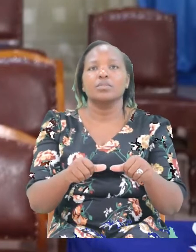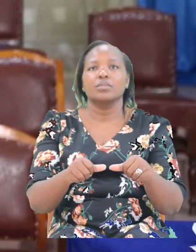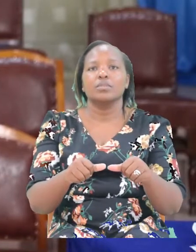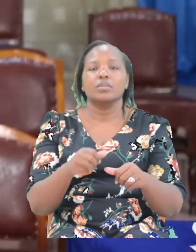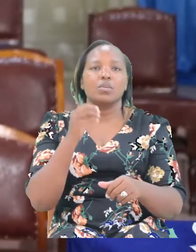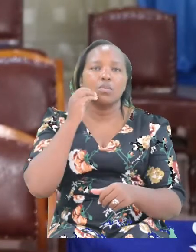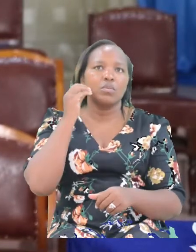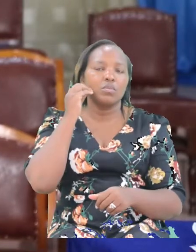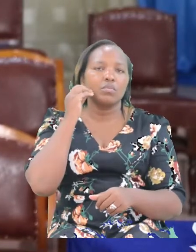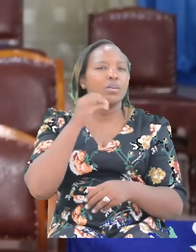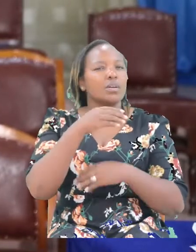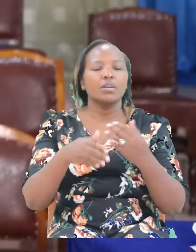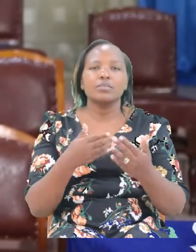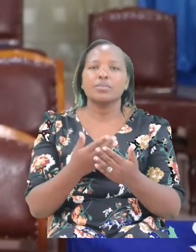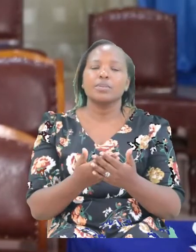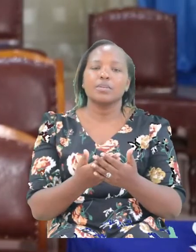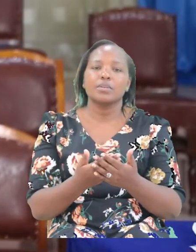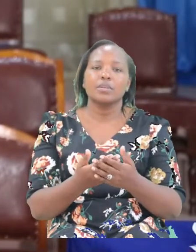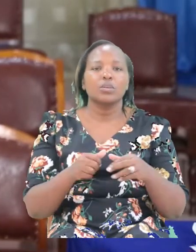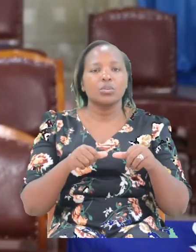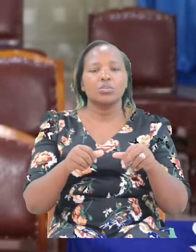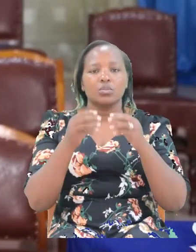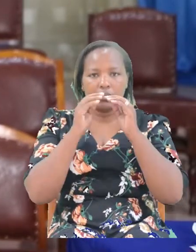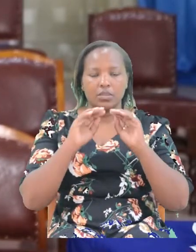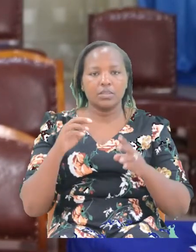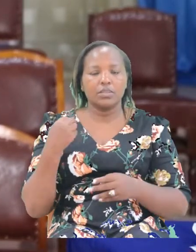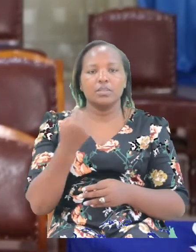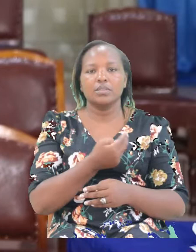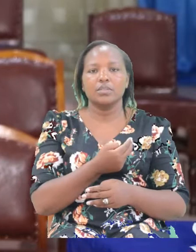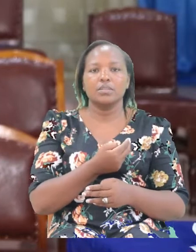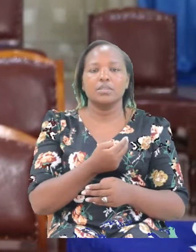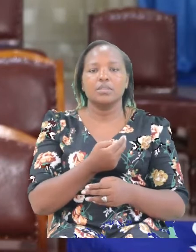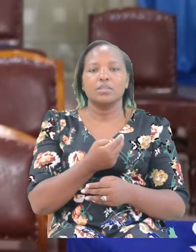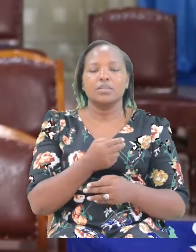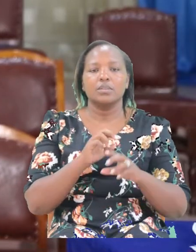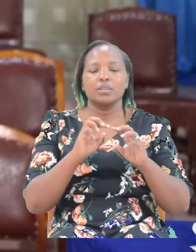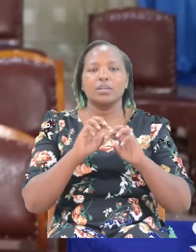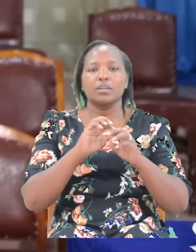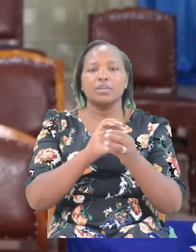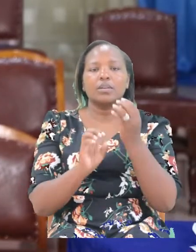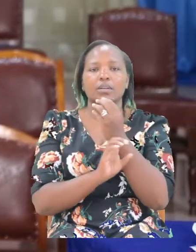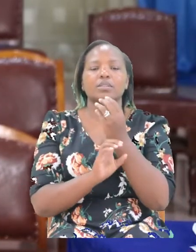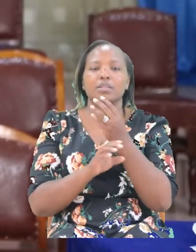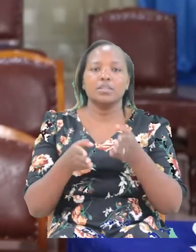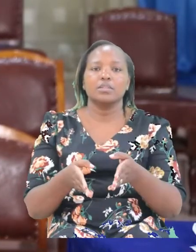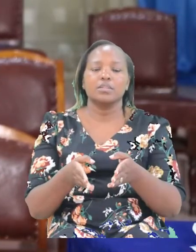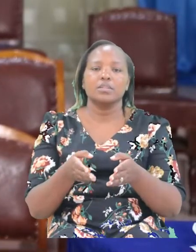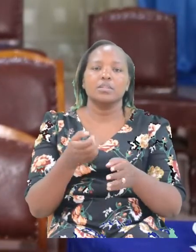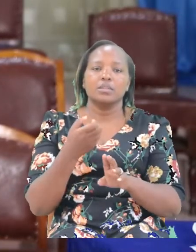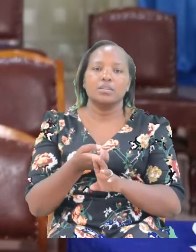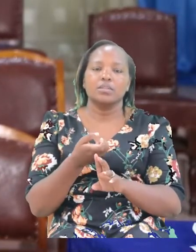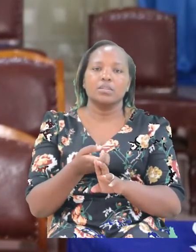Tukiwa manyumbani, kila mahali tulipo Baba, endelea kutubariki. Na hasa nchi yetu wakati huu tunapopitia dharura